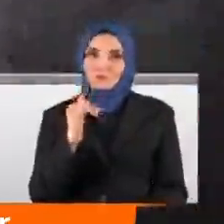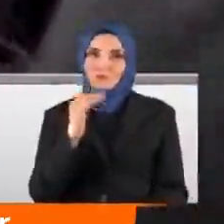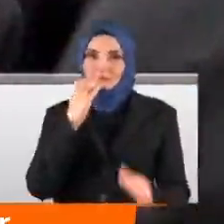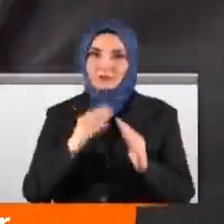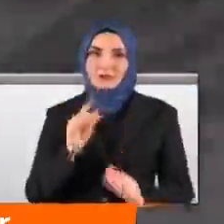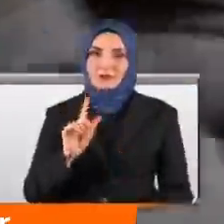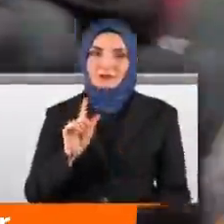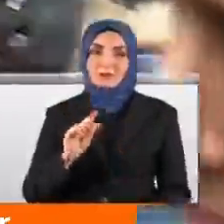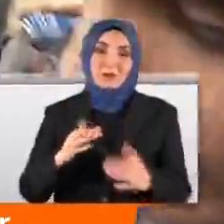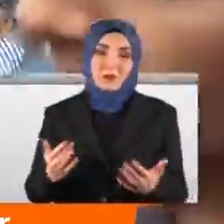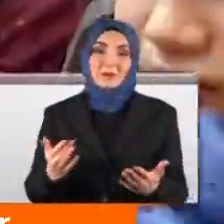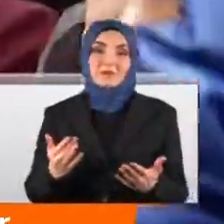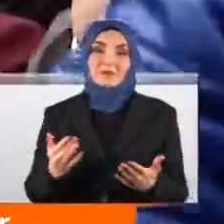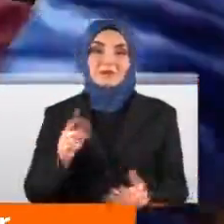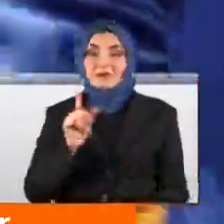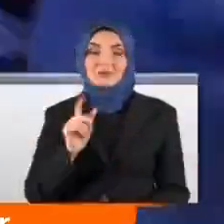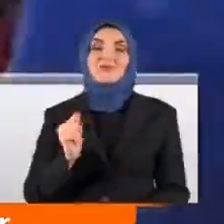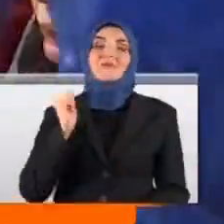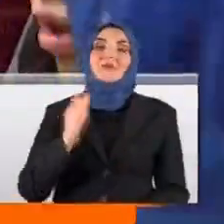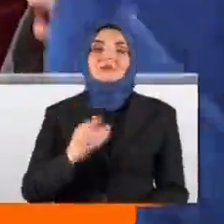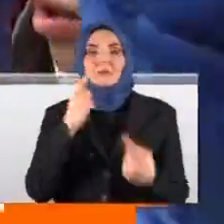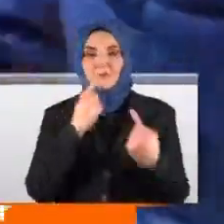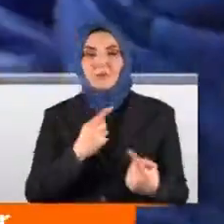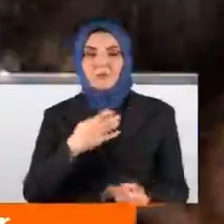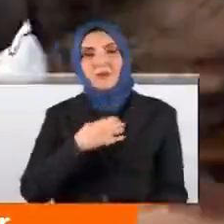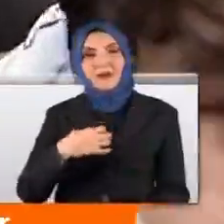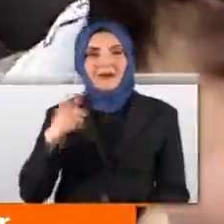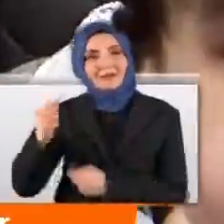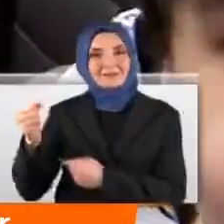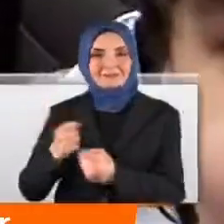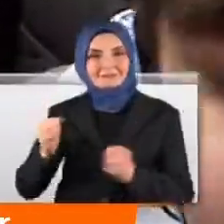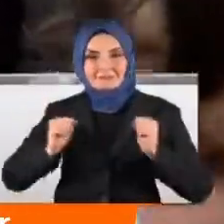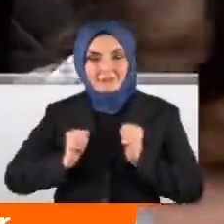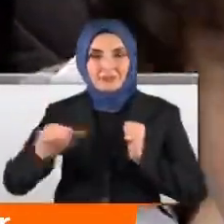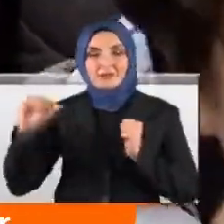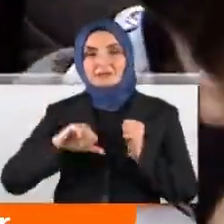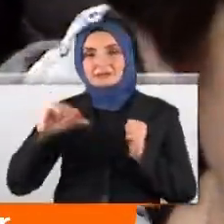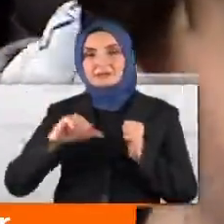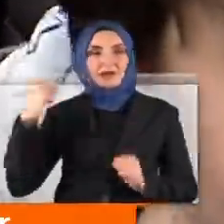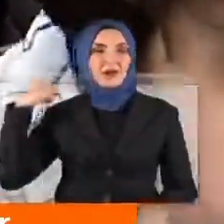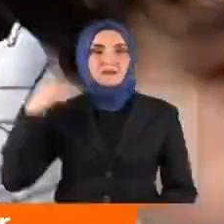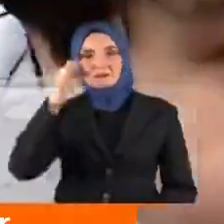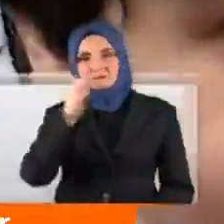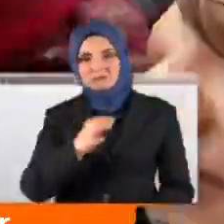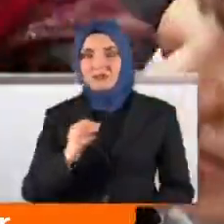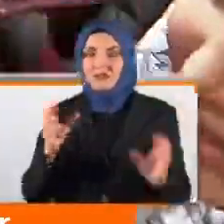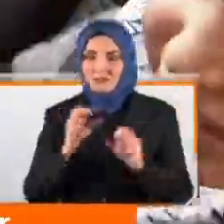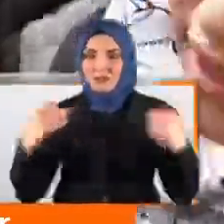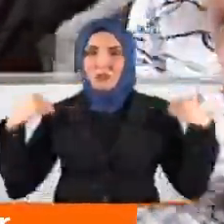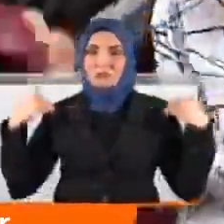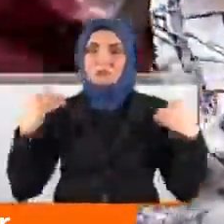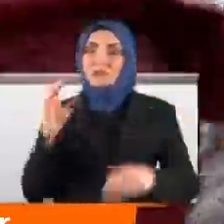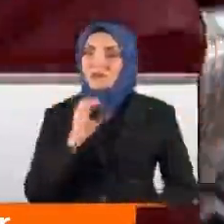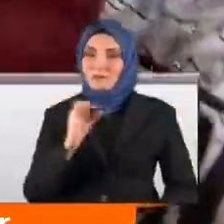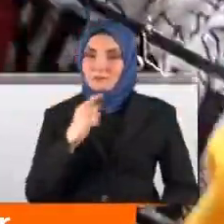Evet ama gereğinden fazla. Annem bile taşıyamıyor bu çantayı. Omurilikleri falan da çok ağrıyor. Omuzlarım da ağrıyor. Çantana